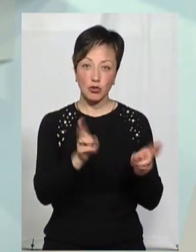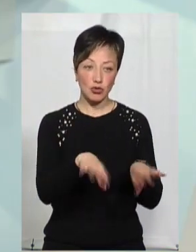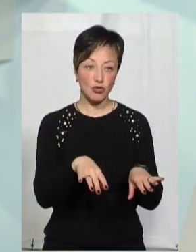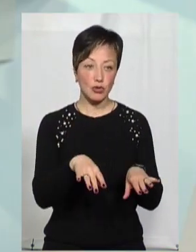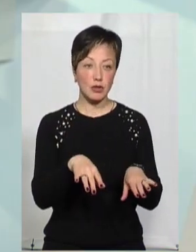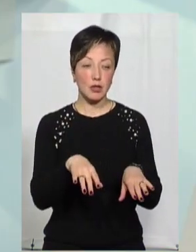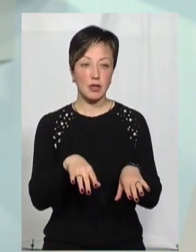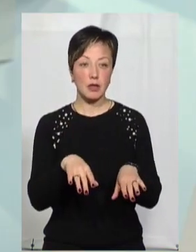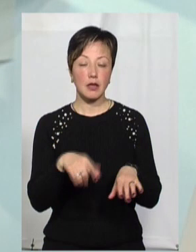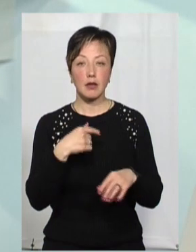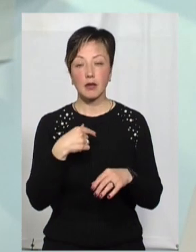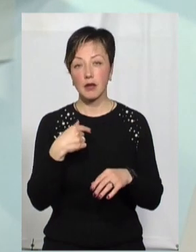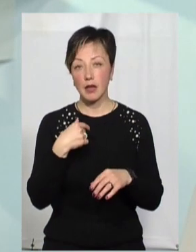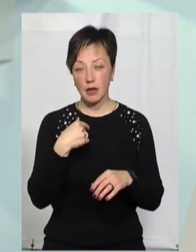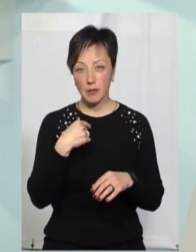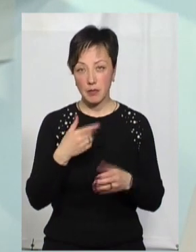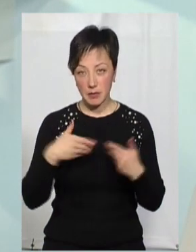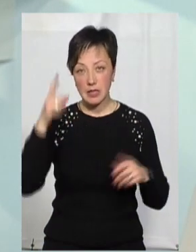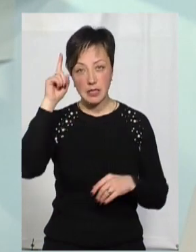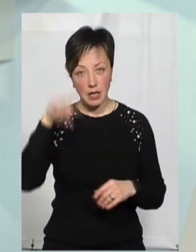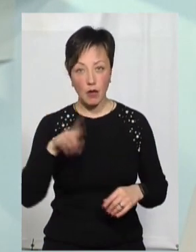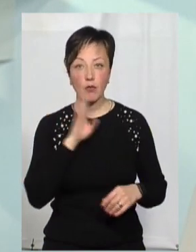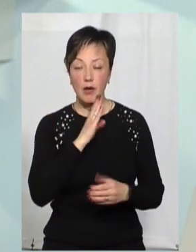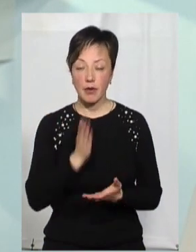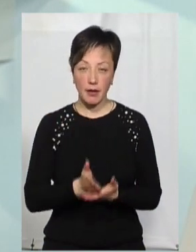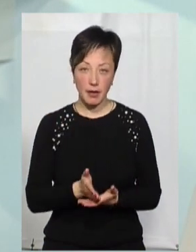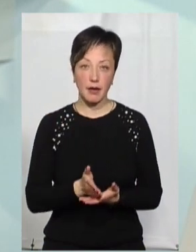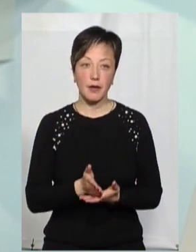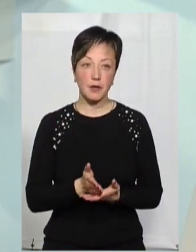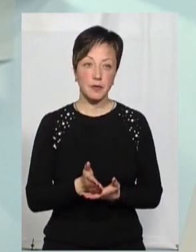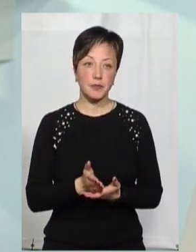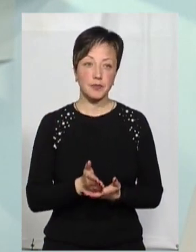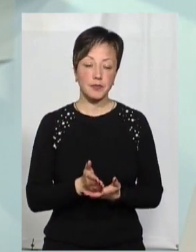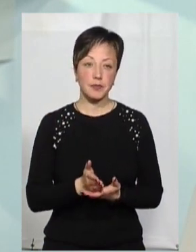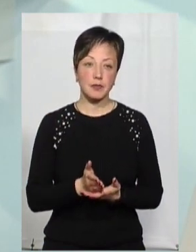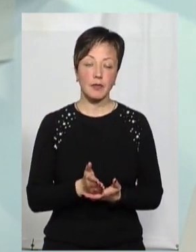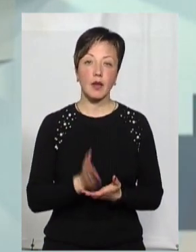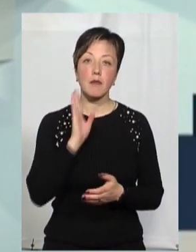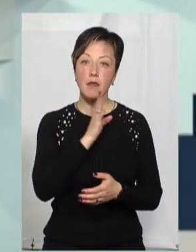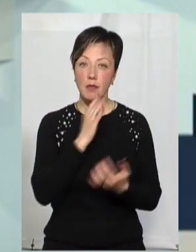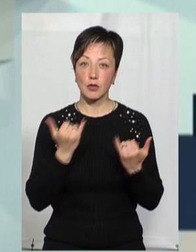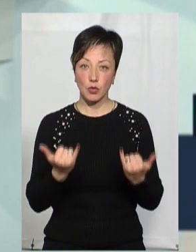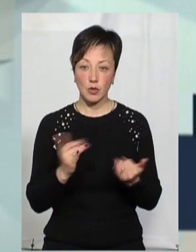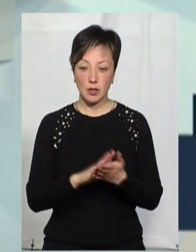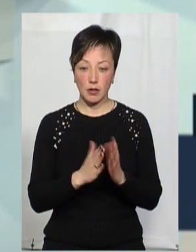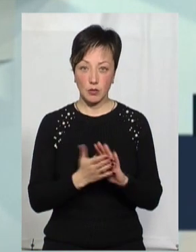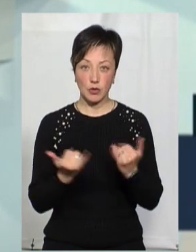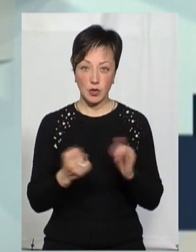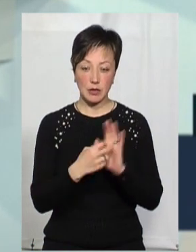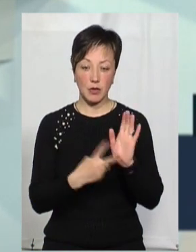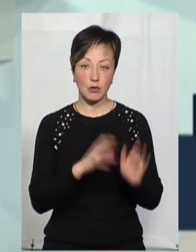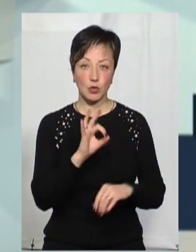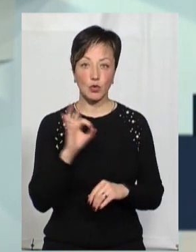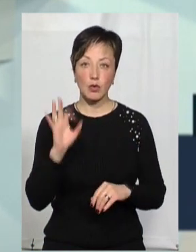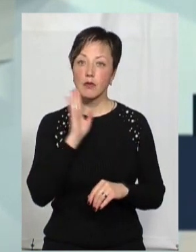залишила. Разом з тим нам відомо про те, що мама є, мама Станом на сьогодні, от буквально знову ж таки на